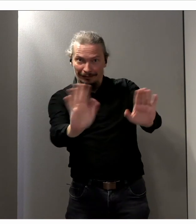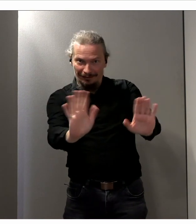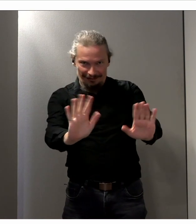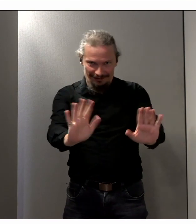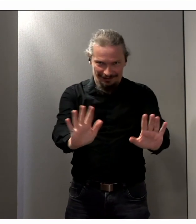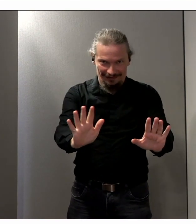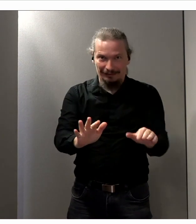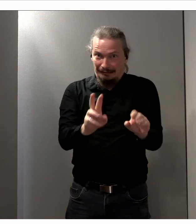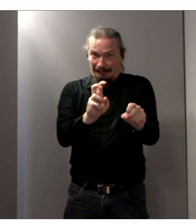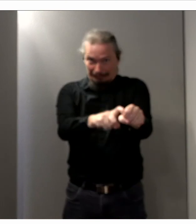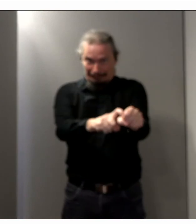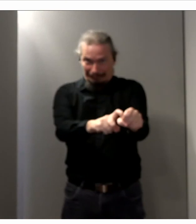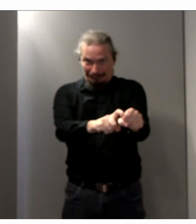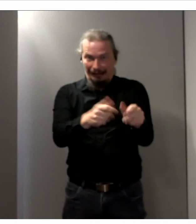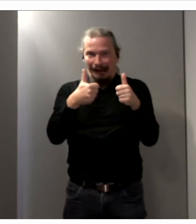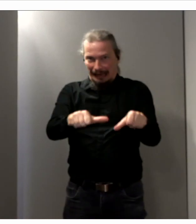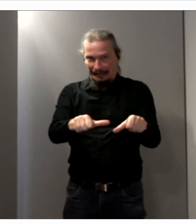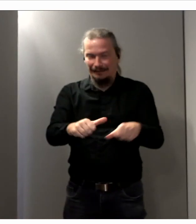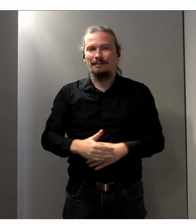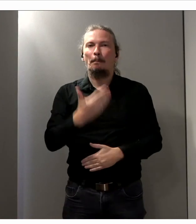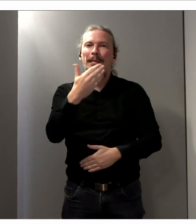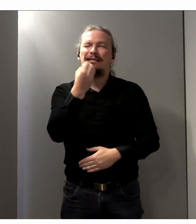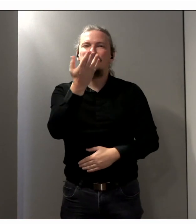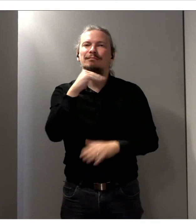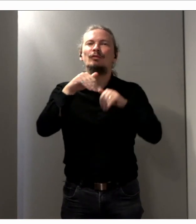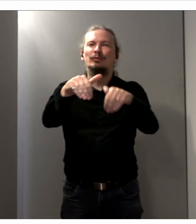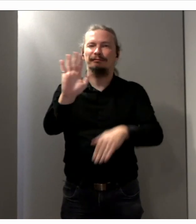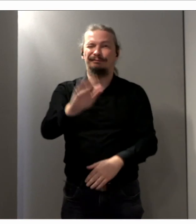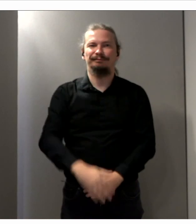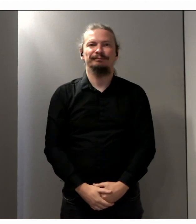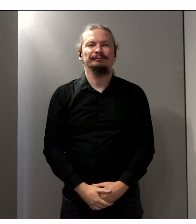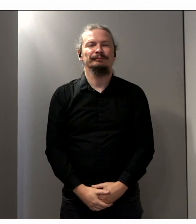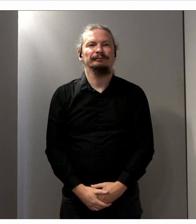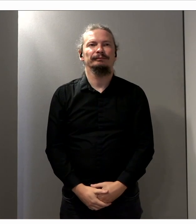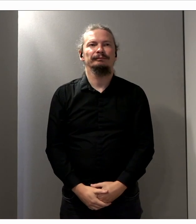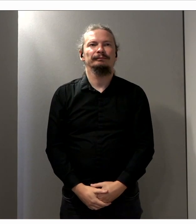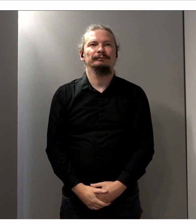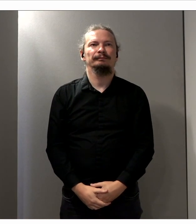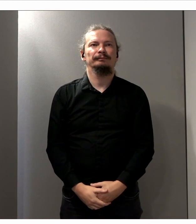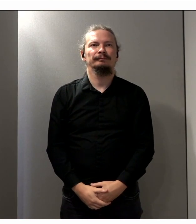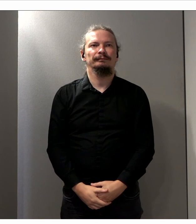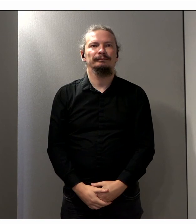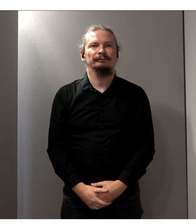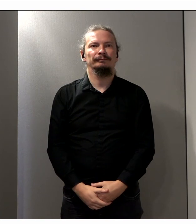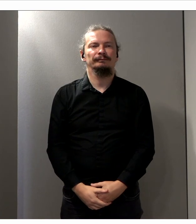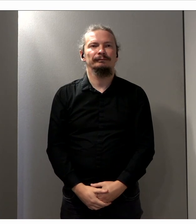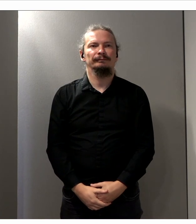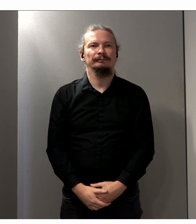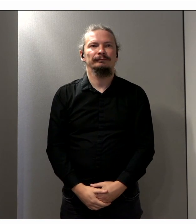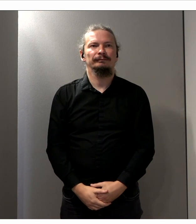décrocher, mais à continuer avec nous. Bonne continuation. Merci.